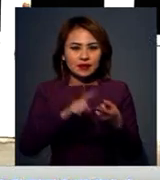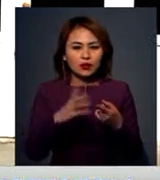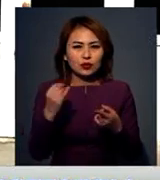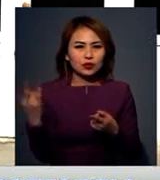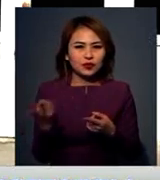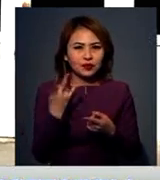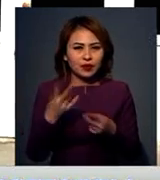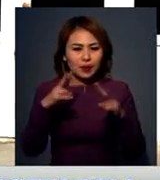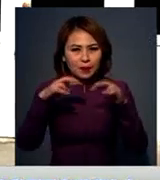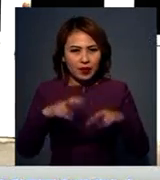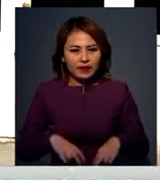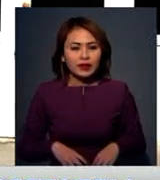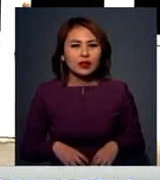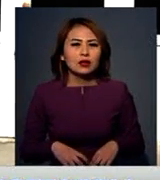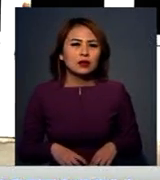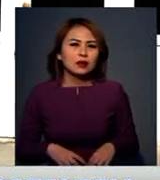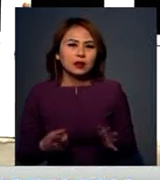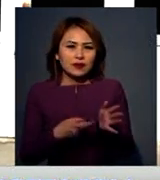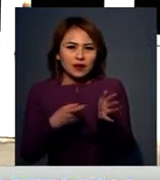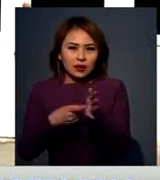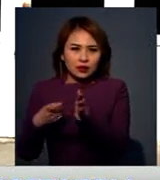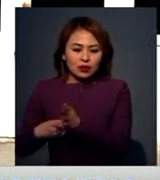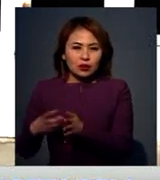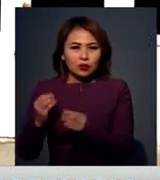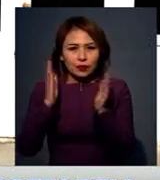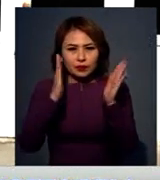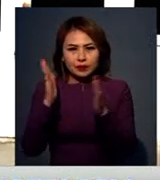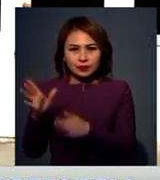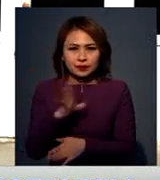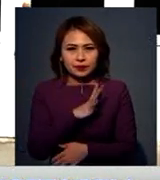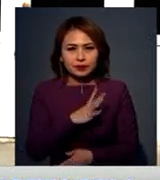де кешенді тексеру жүргізу жөнінде жекеше қаулы